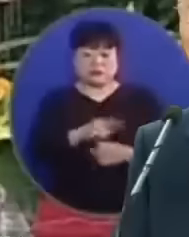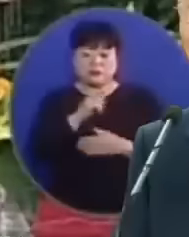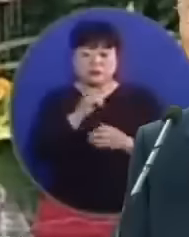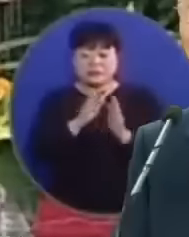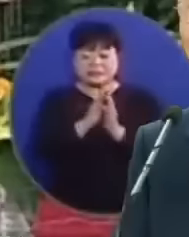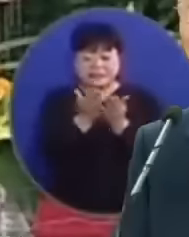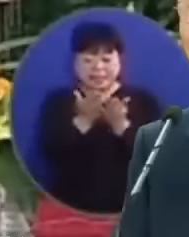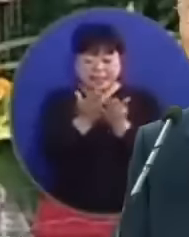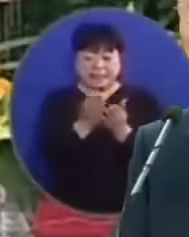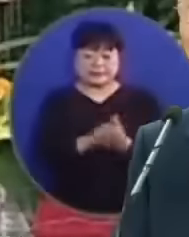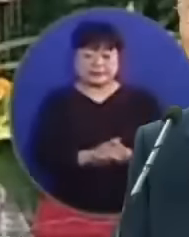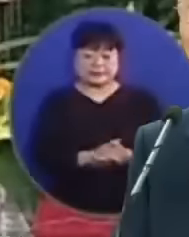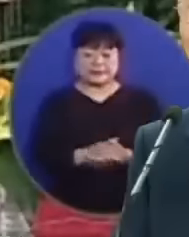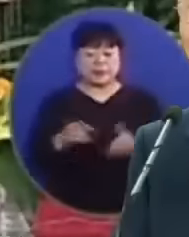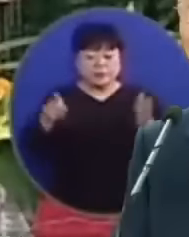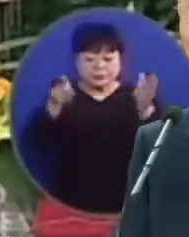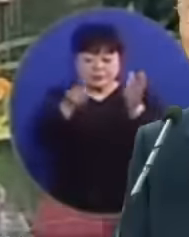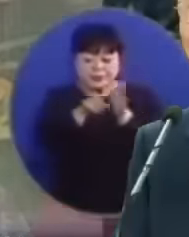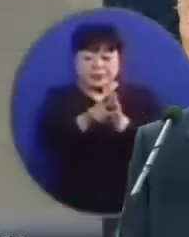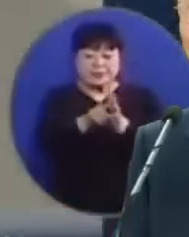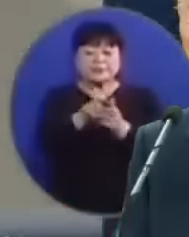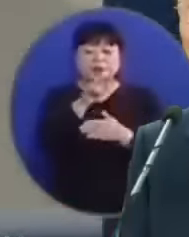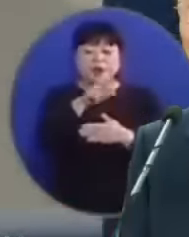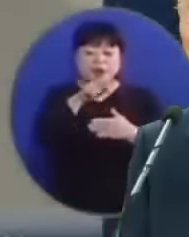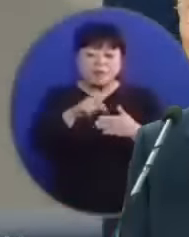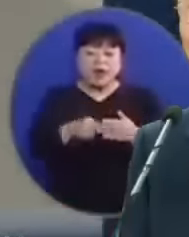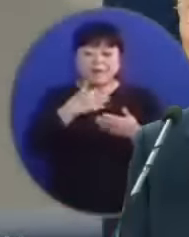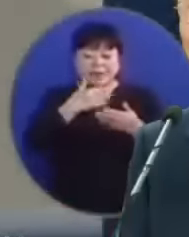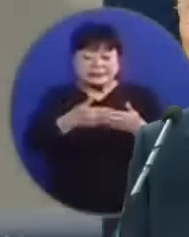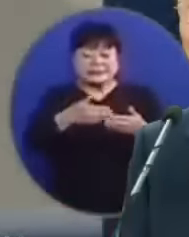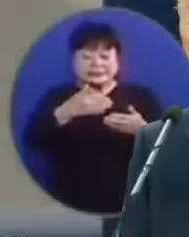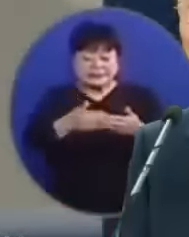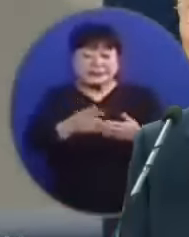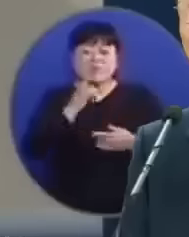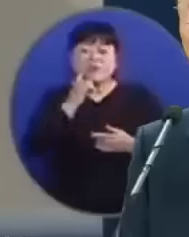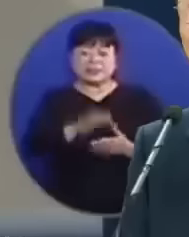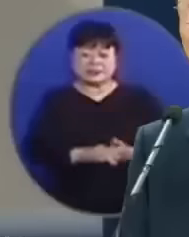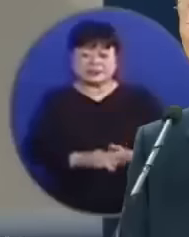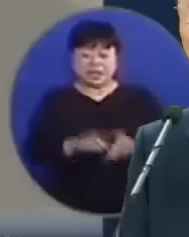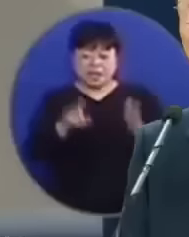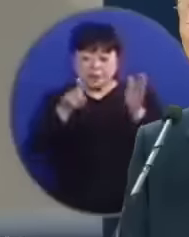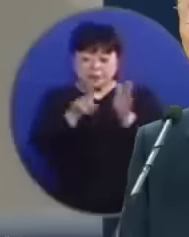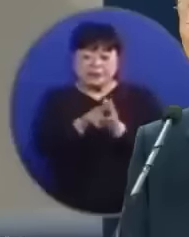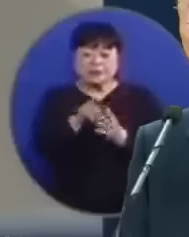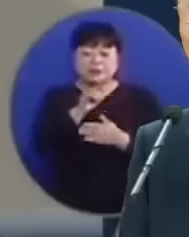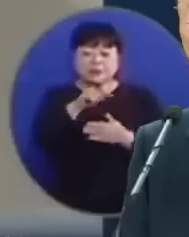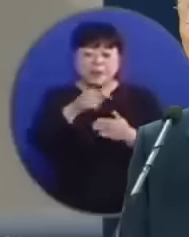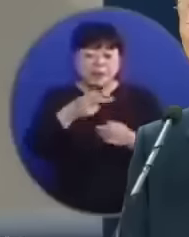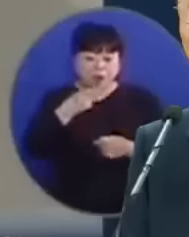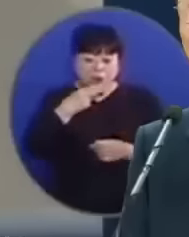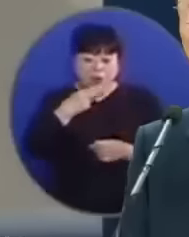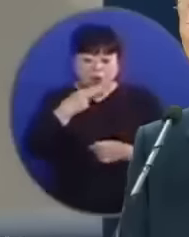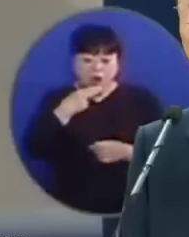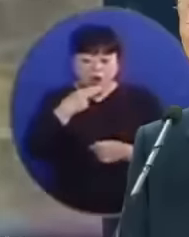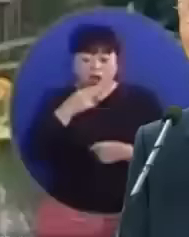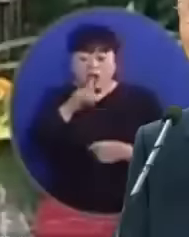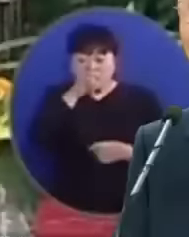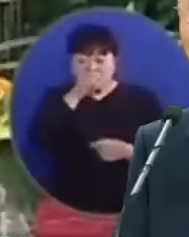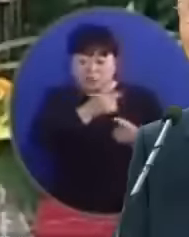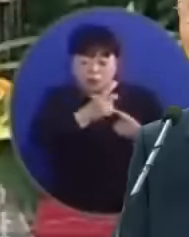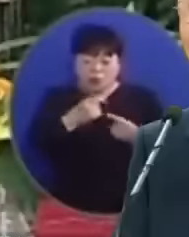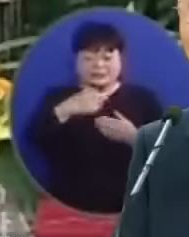책에서 믿음을 마음 그림 그리기라고 말했습니다. 즉 믿음이란 우리 마음에 없는 것을 있는